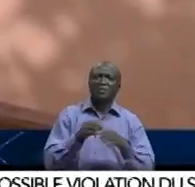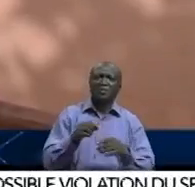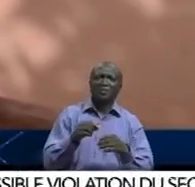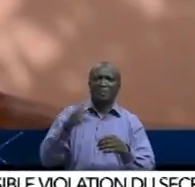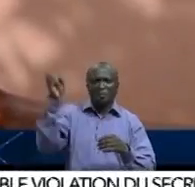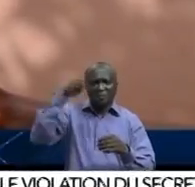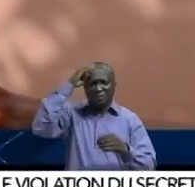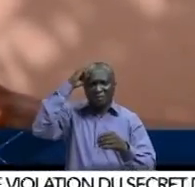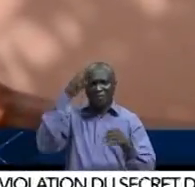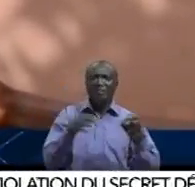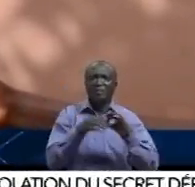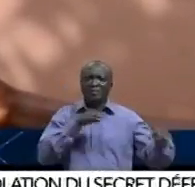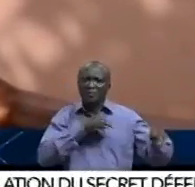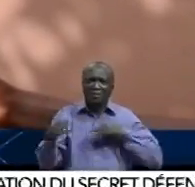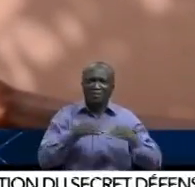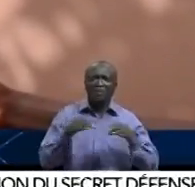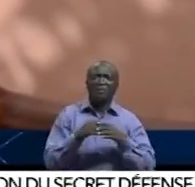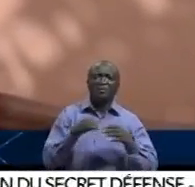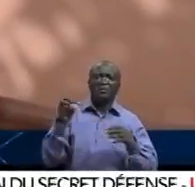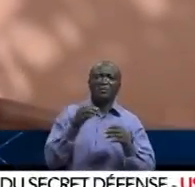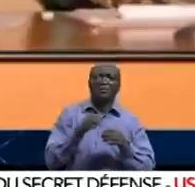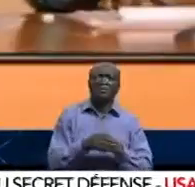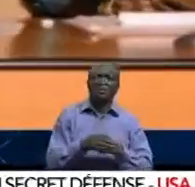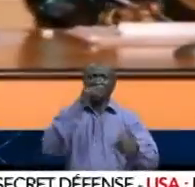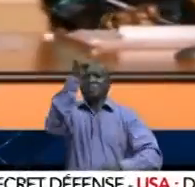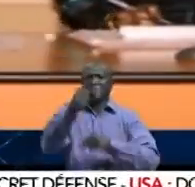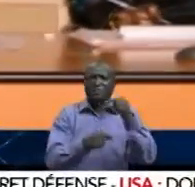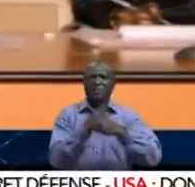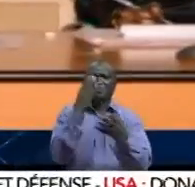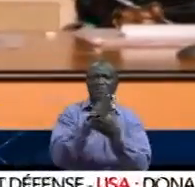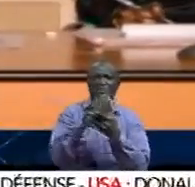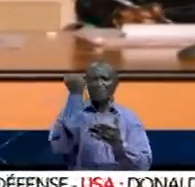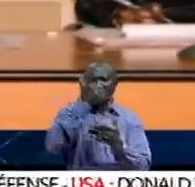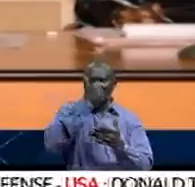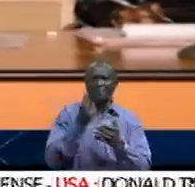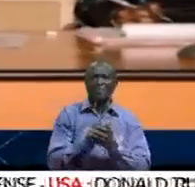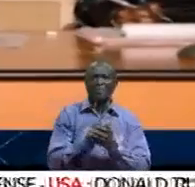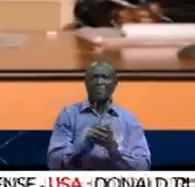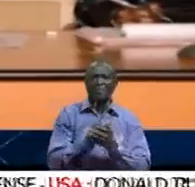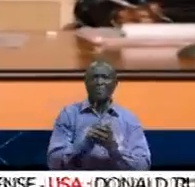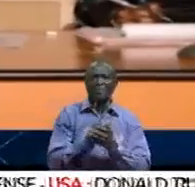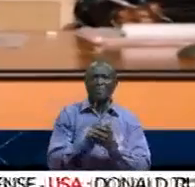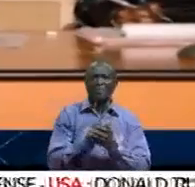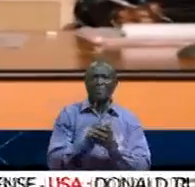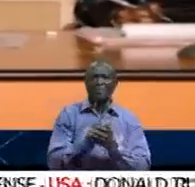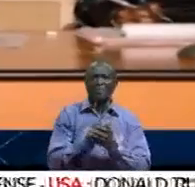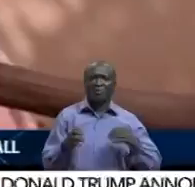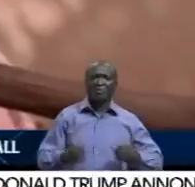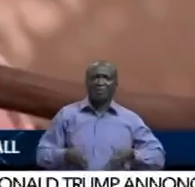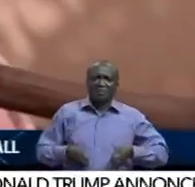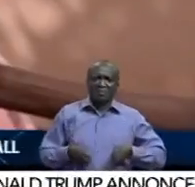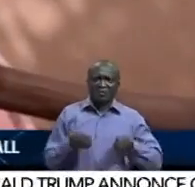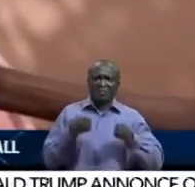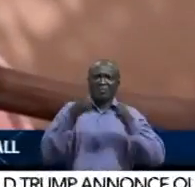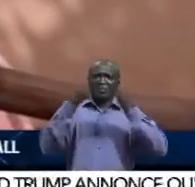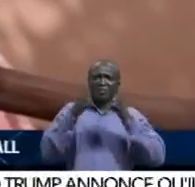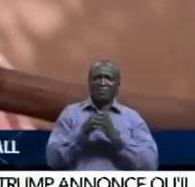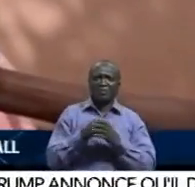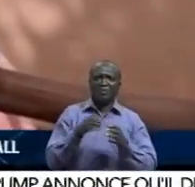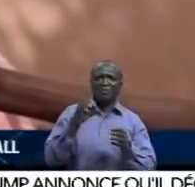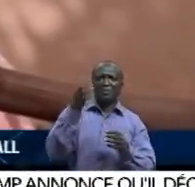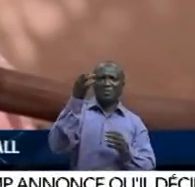national aujourd'hui le ministère le gouvernement et la Banque africaine de développement on fait des efforts nous avons le 19